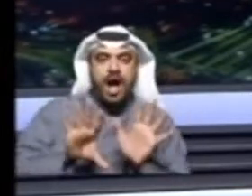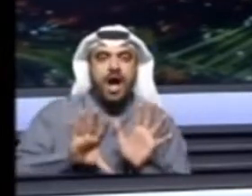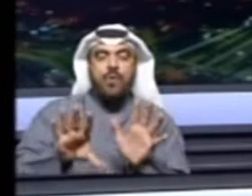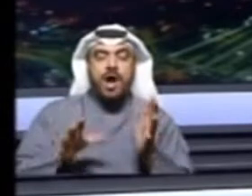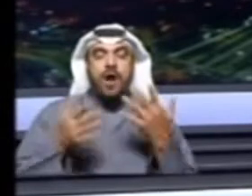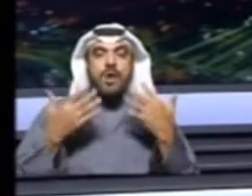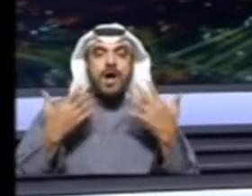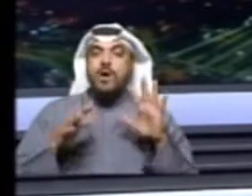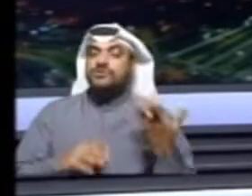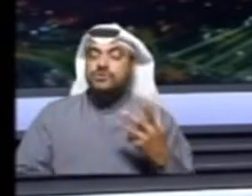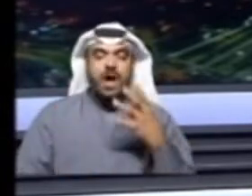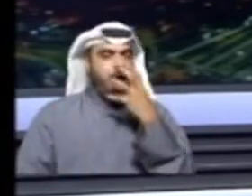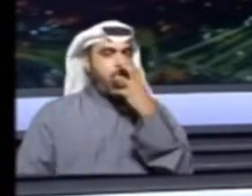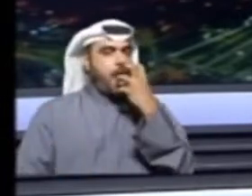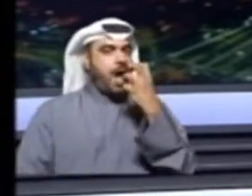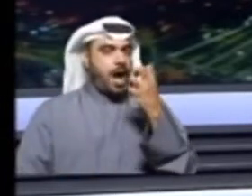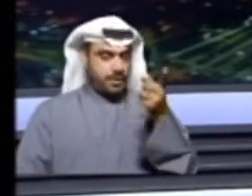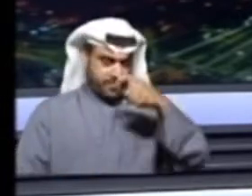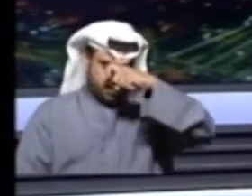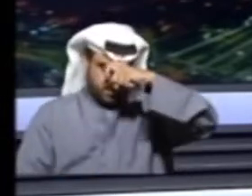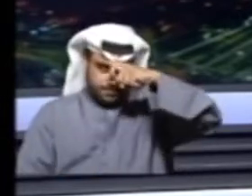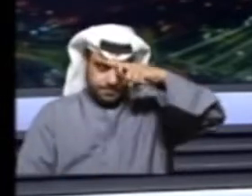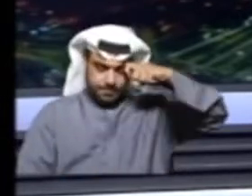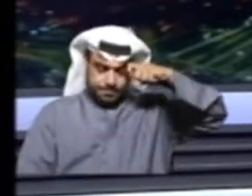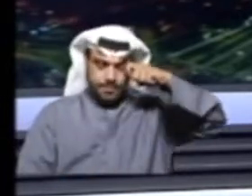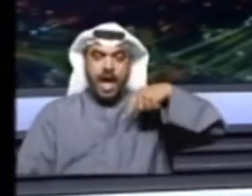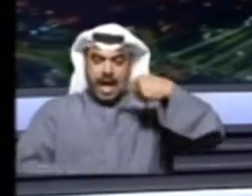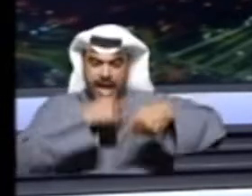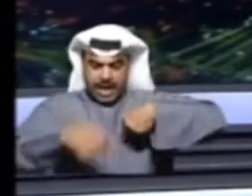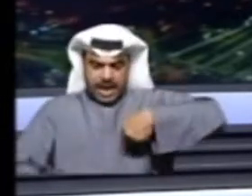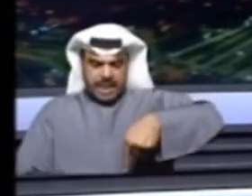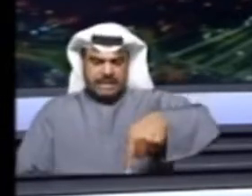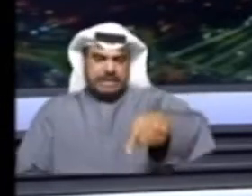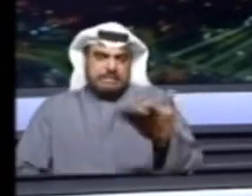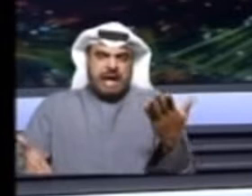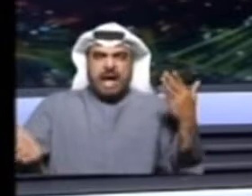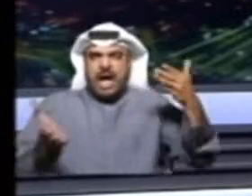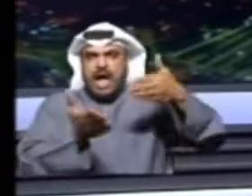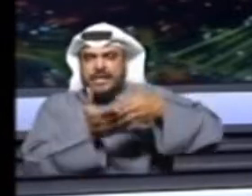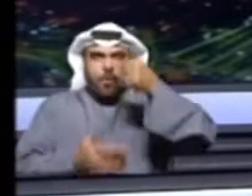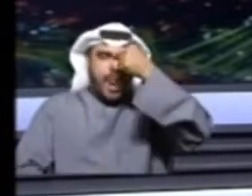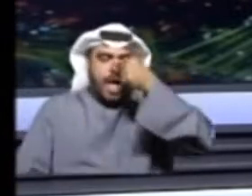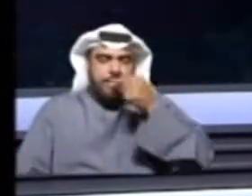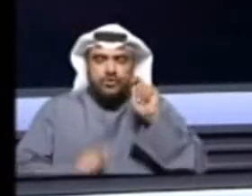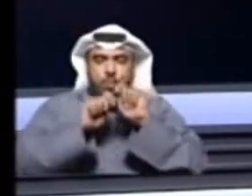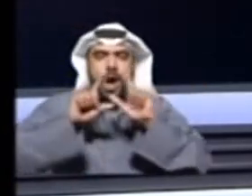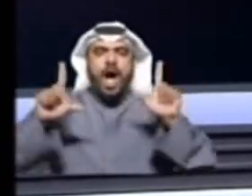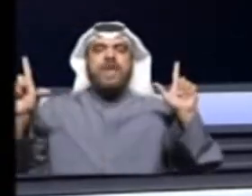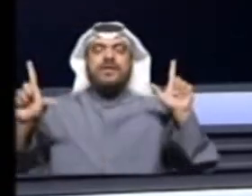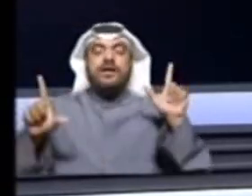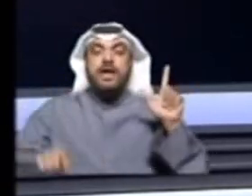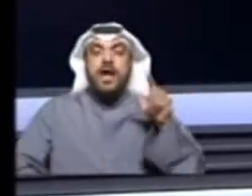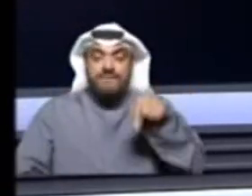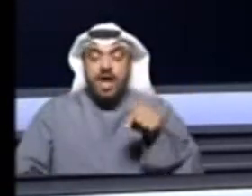الرياح لرياح جنوبية شرقية في معظم الأوقات إلى رياح متقلبة الاتجاه خفيفة السرعة. الأجواء راح